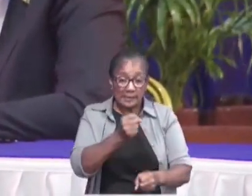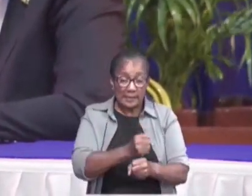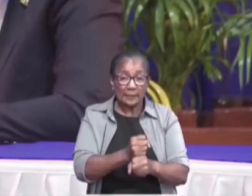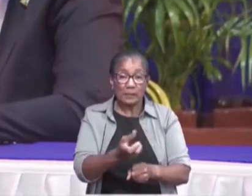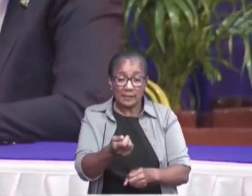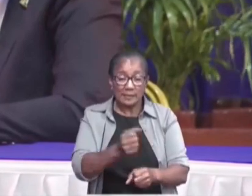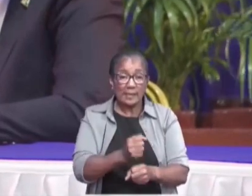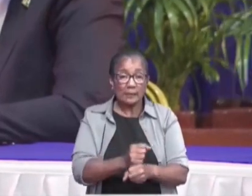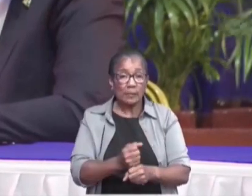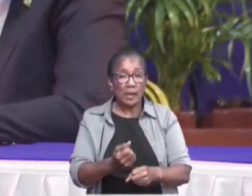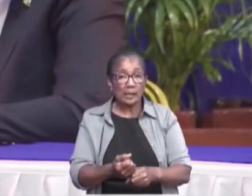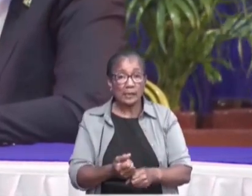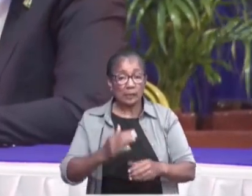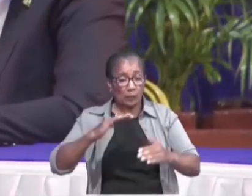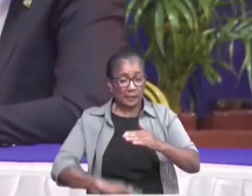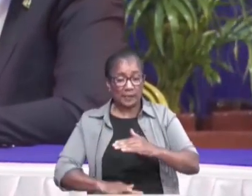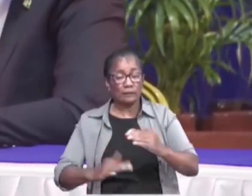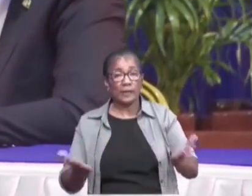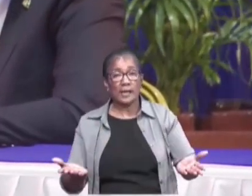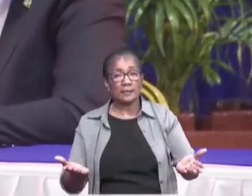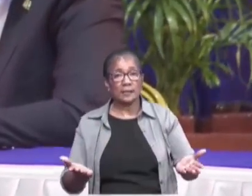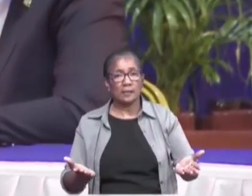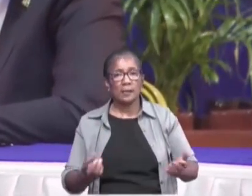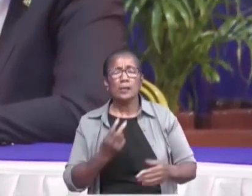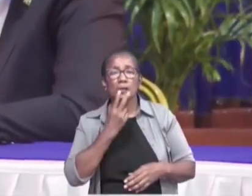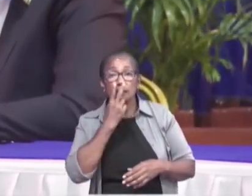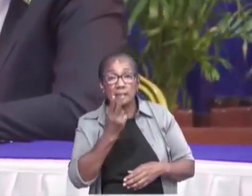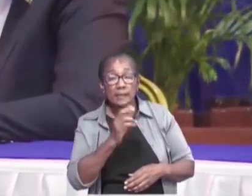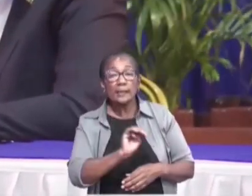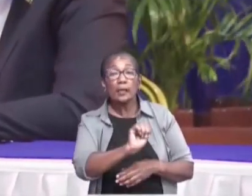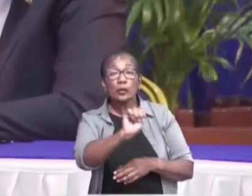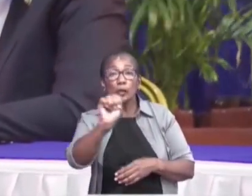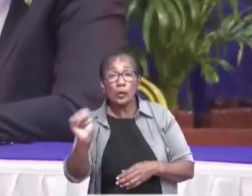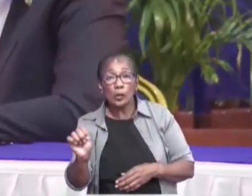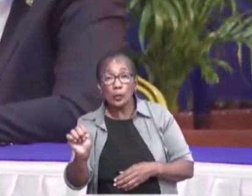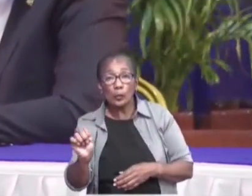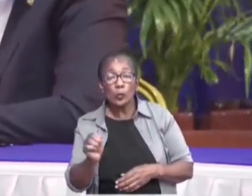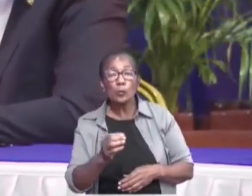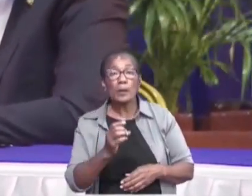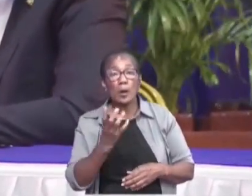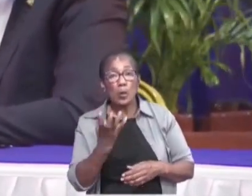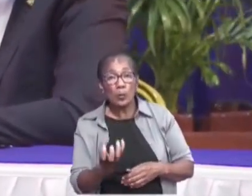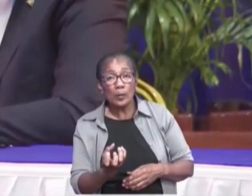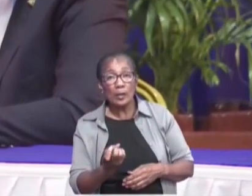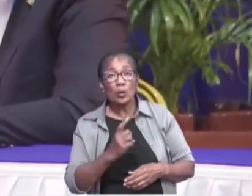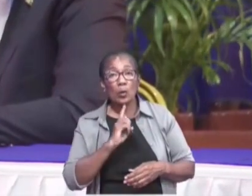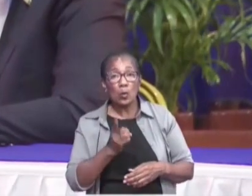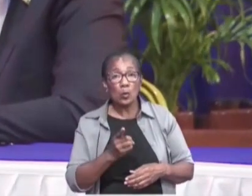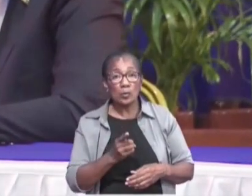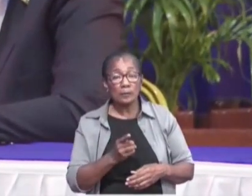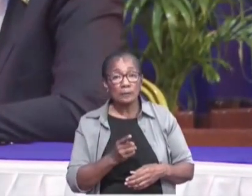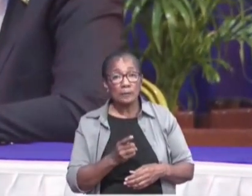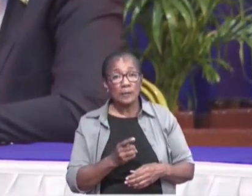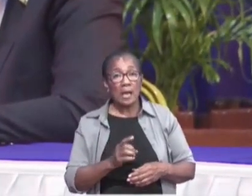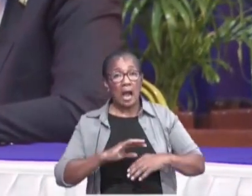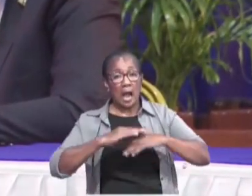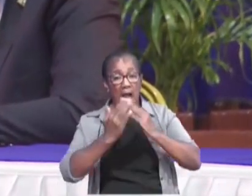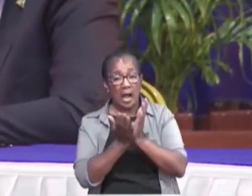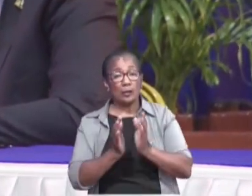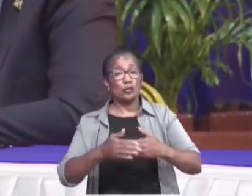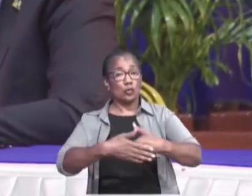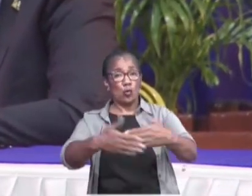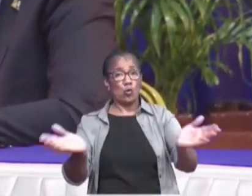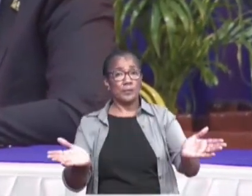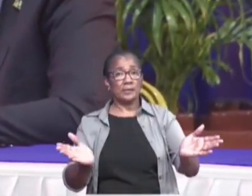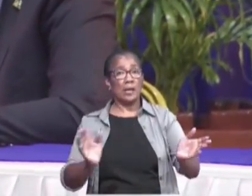geen inflatie. U ziet dat Europa zelf durft te bewegen richting, nou dan gaan we maar de zaken openstellen, anders moeten we